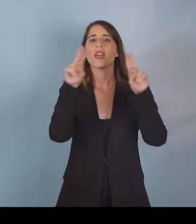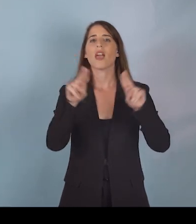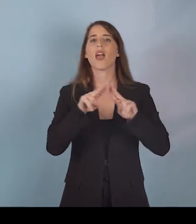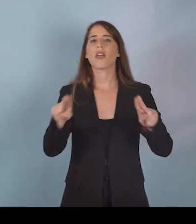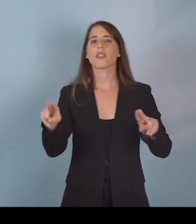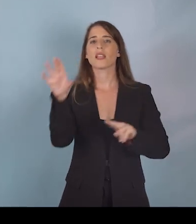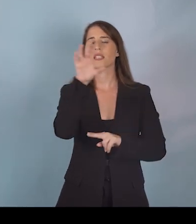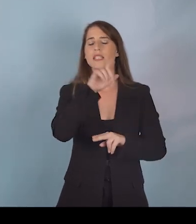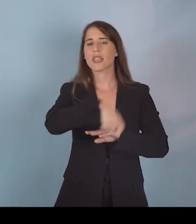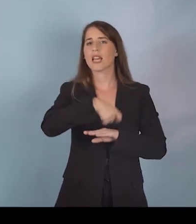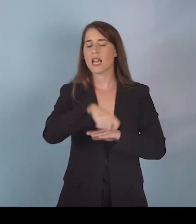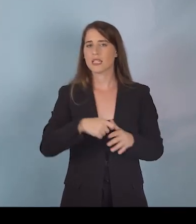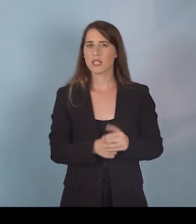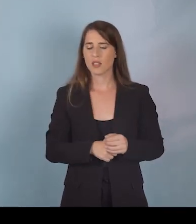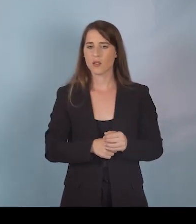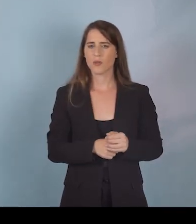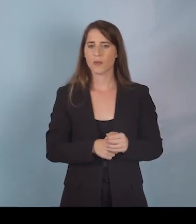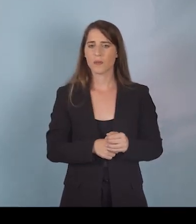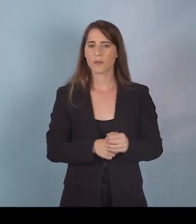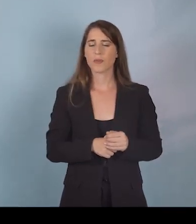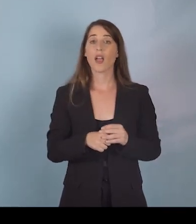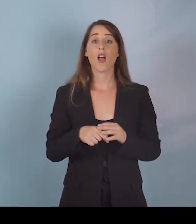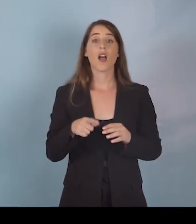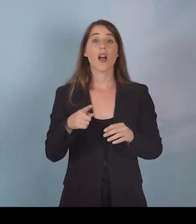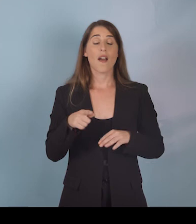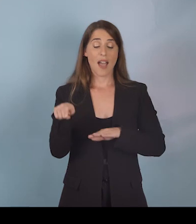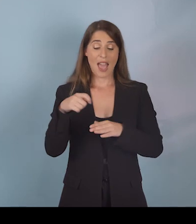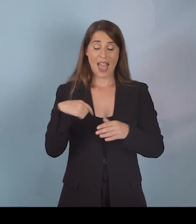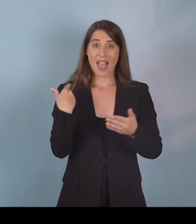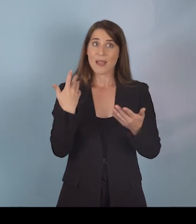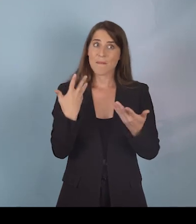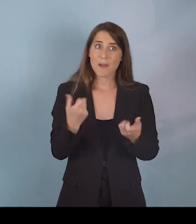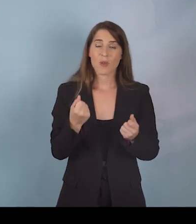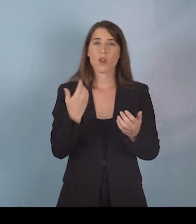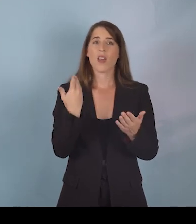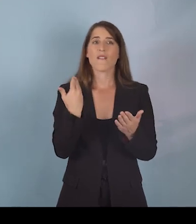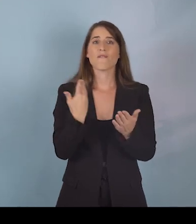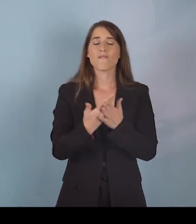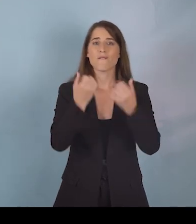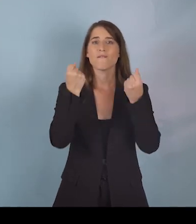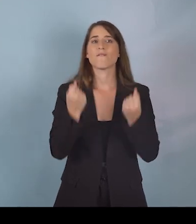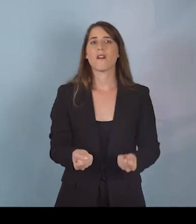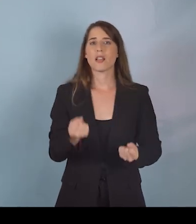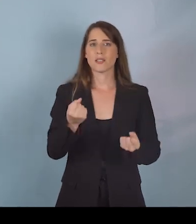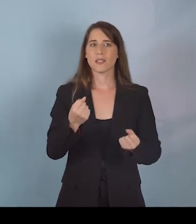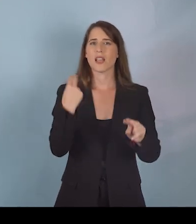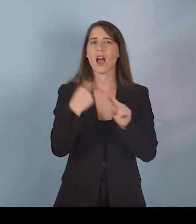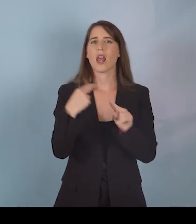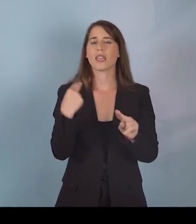Ένωσης, με τις οποίες μπαίνουν κάποιες αρχές. Ότι, για